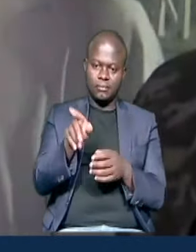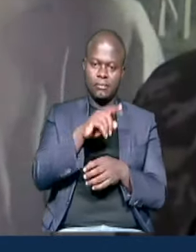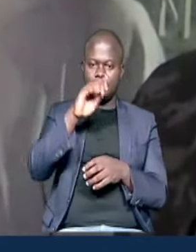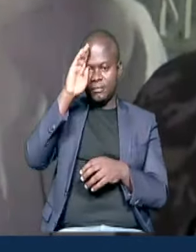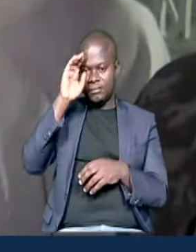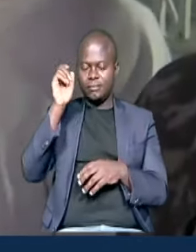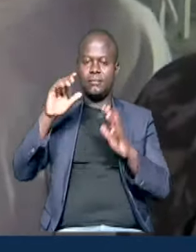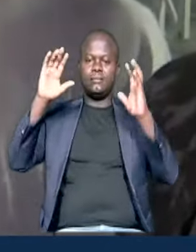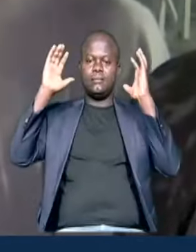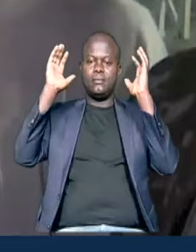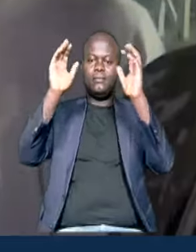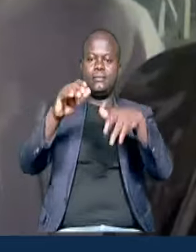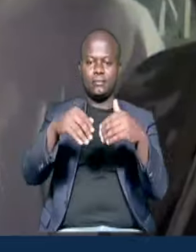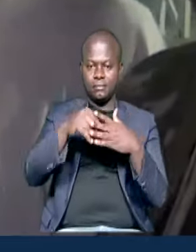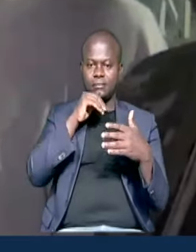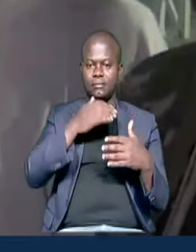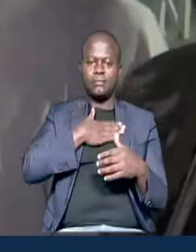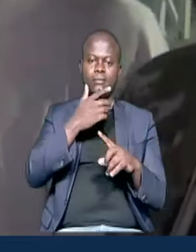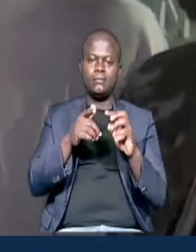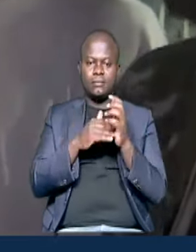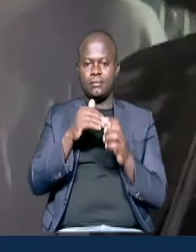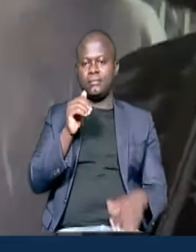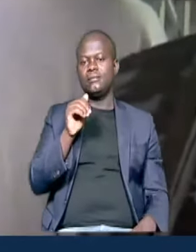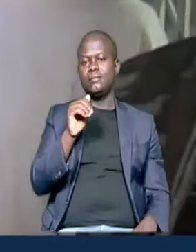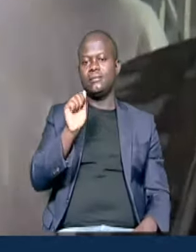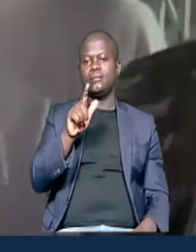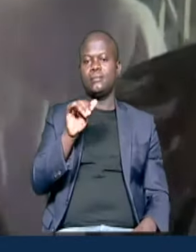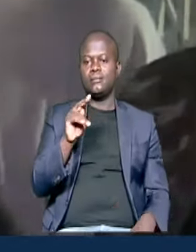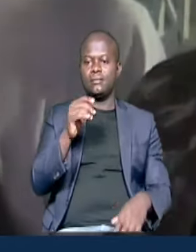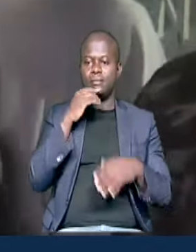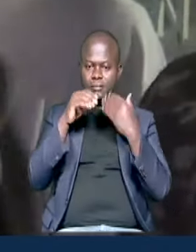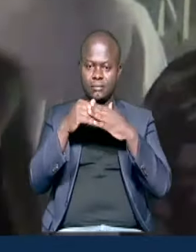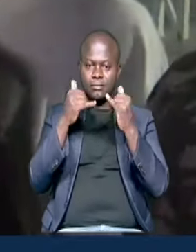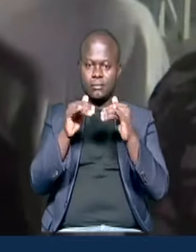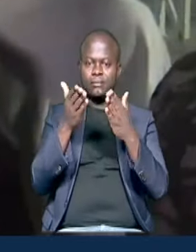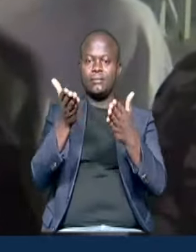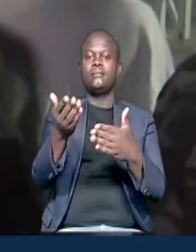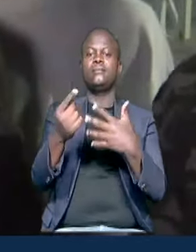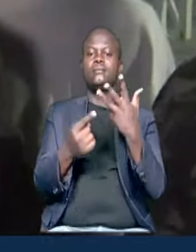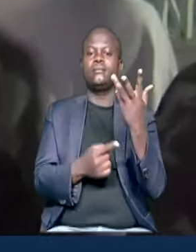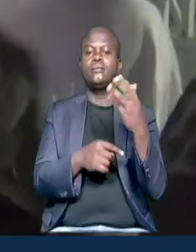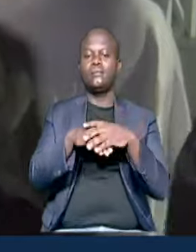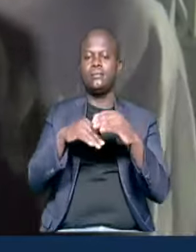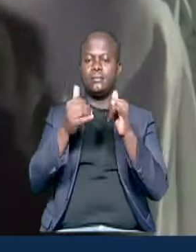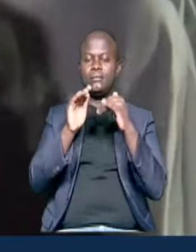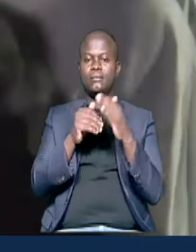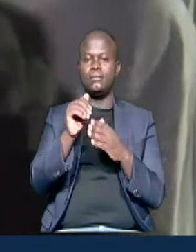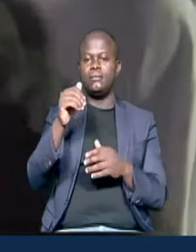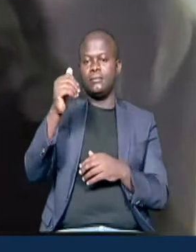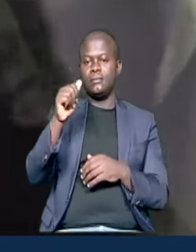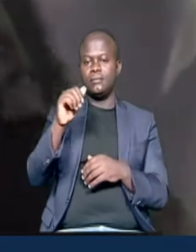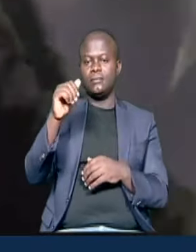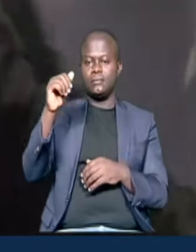igomba kurengura No mpamvu tutishimye kuko arine gasogi yavuze kuri iyi match nari impari hano kuri match AS Kigali na